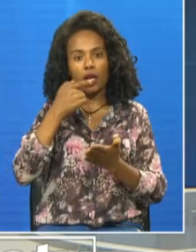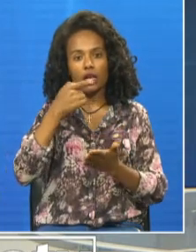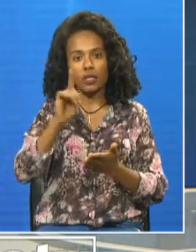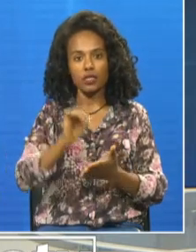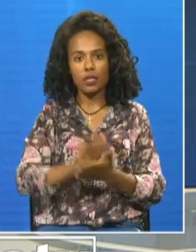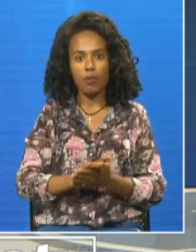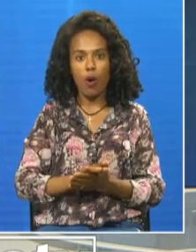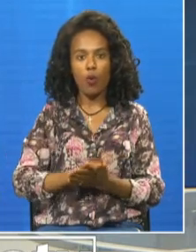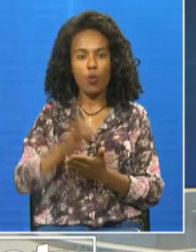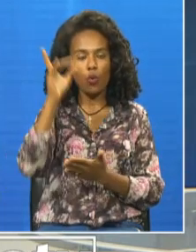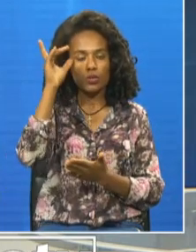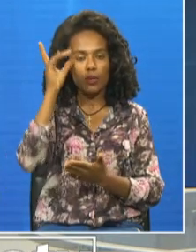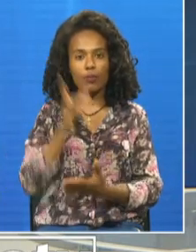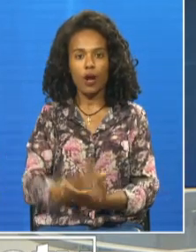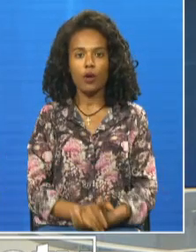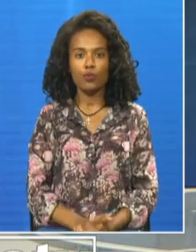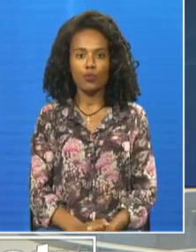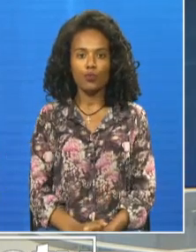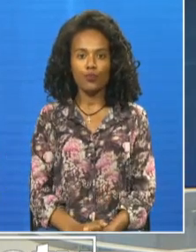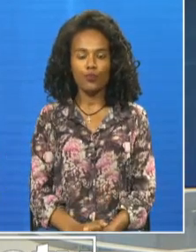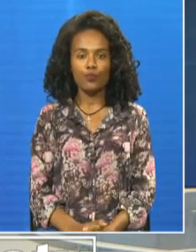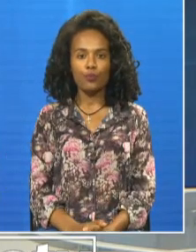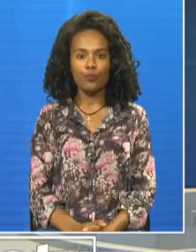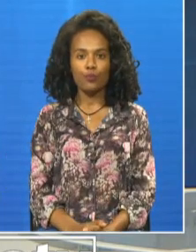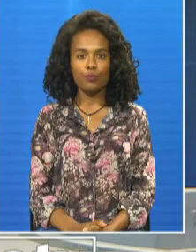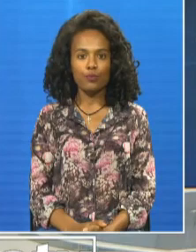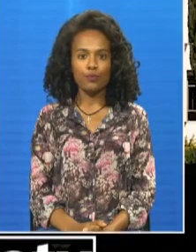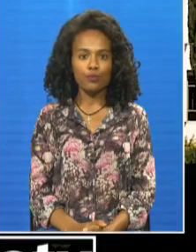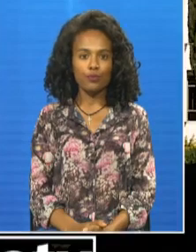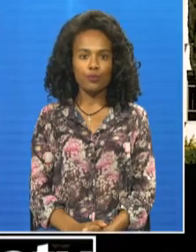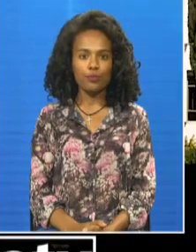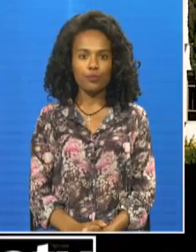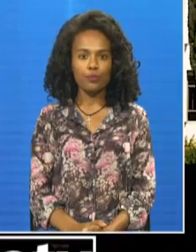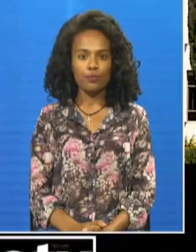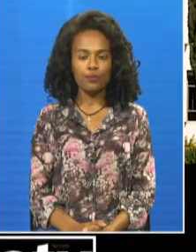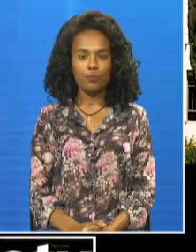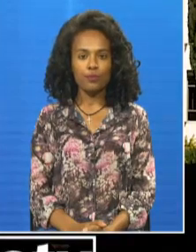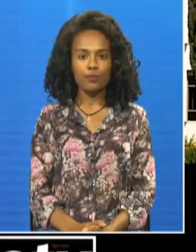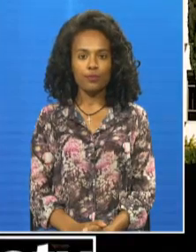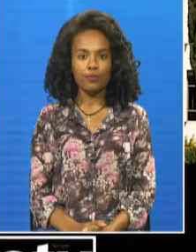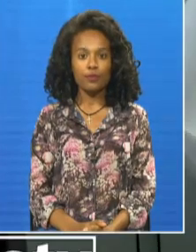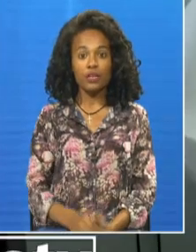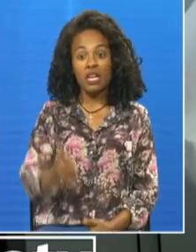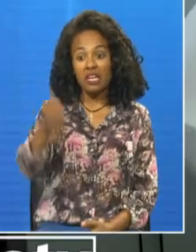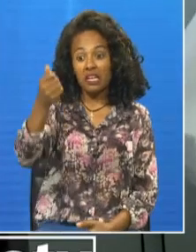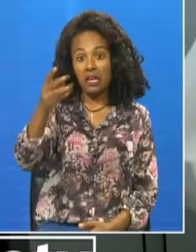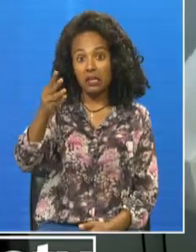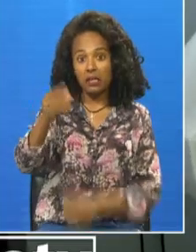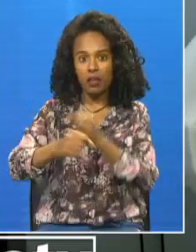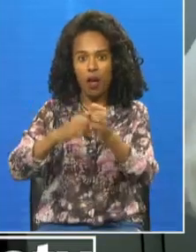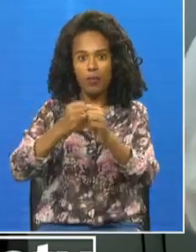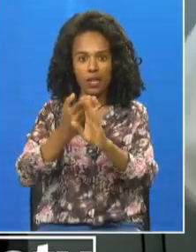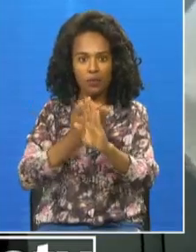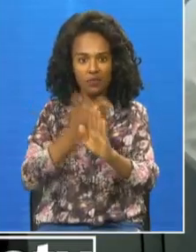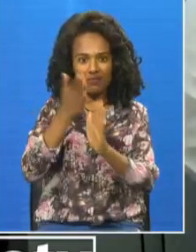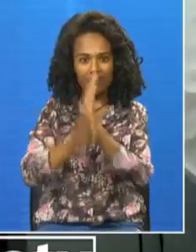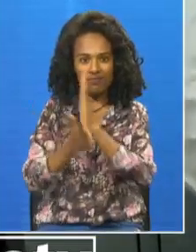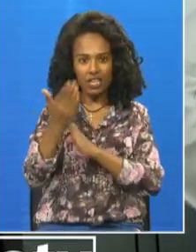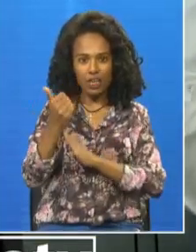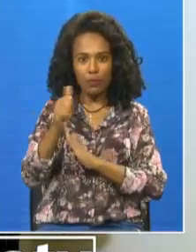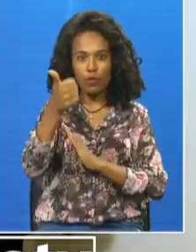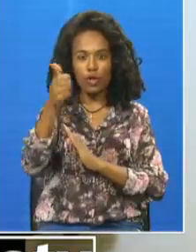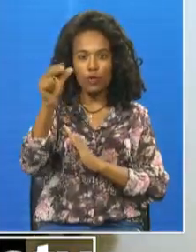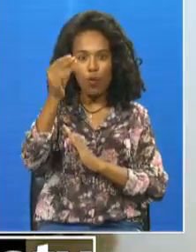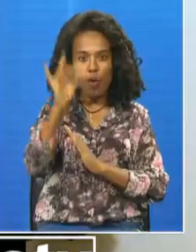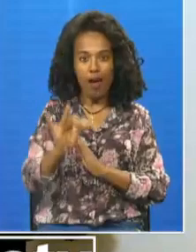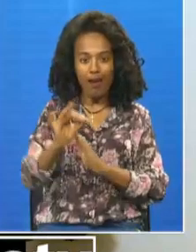የምንገኝበት ቤተ ሙከራ ባዮሴፍቲ ሌቭል 3 ቤተ ሙከራ ሲሆን እንግዲህ የመጀመሪያው በኮሮና ቫይረስ የተጠረጠሩ ግለሰቦች ናሙና